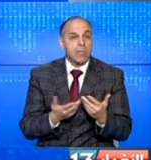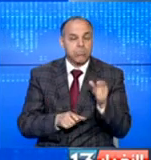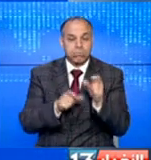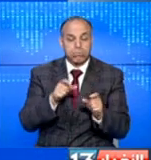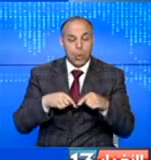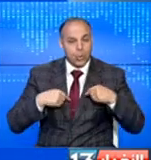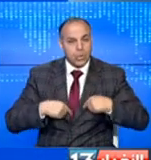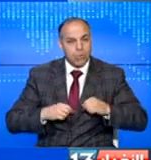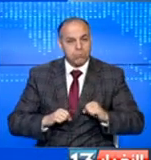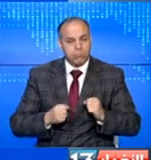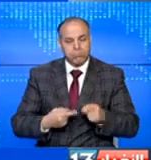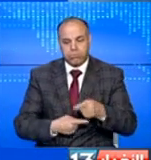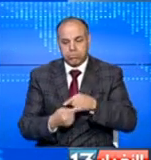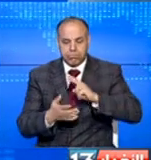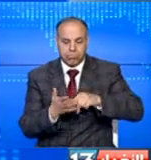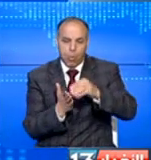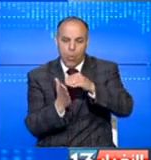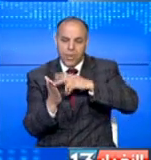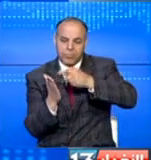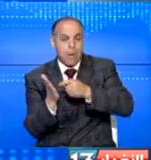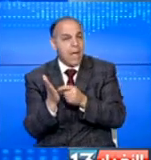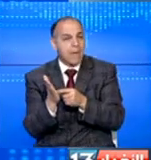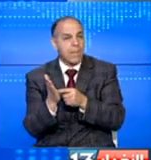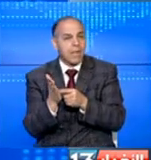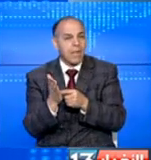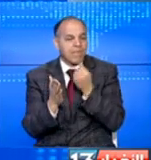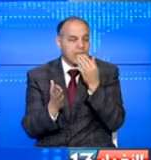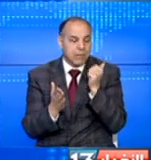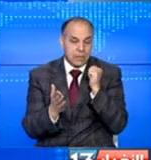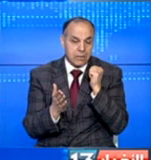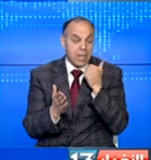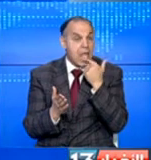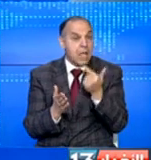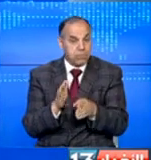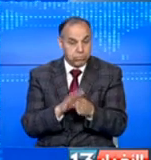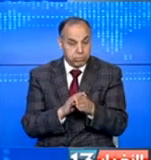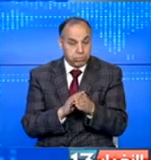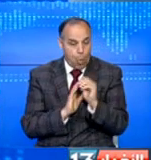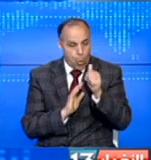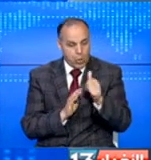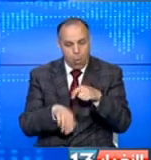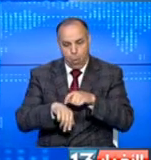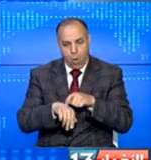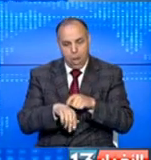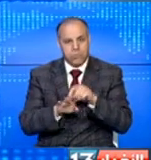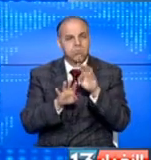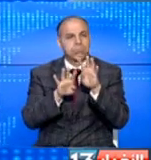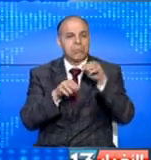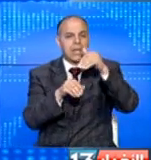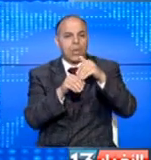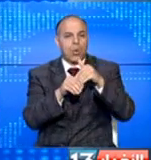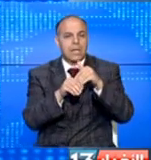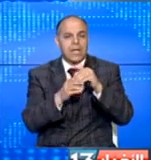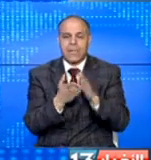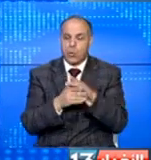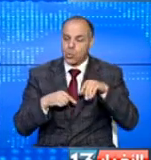الأطراف الحكومية المتعاقدة مذكرة تعاقدها مساء أمس، ينطلق بدءا من الغد موعد تصويت البرلمان على